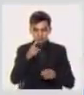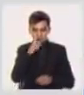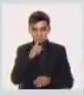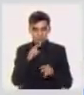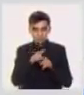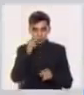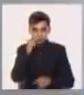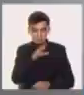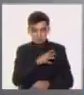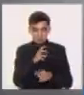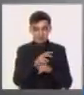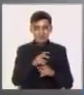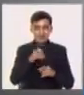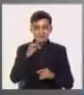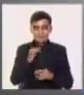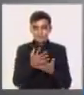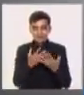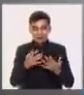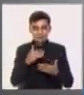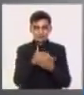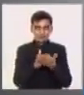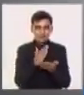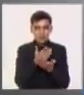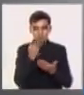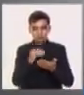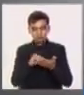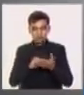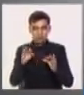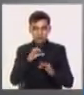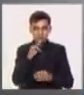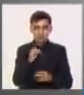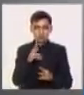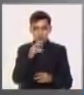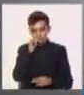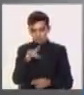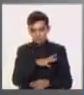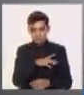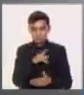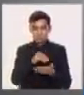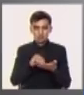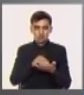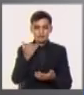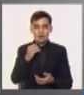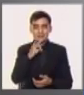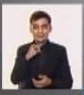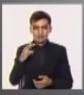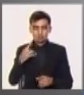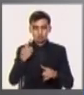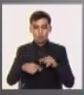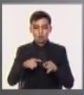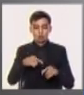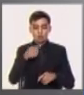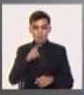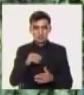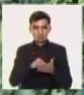чтобы посмотреть, нет ли за ними разных приписок. Кого-то система не пропускает. Пишет, что под его ИИНом зарегистрирован другой